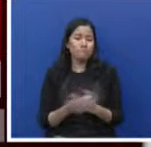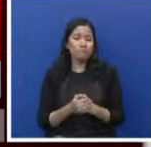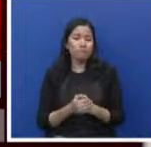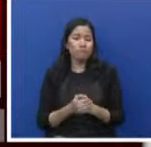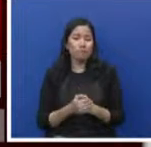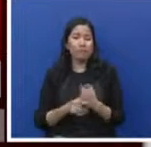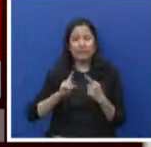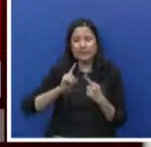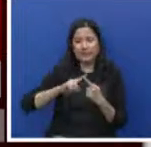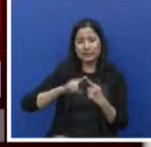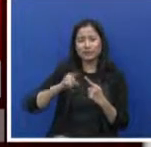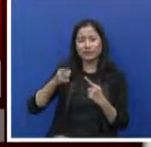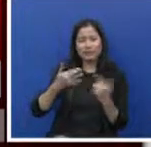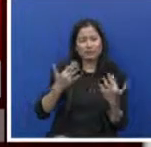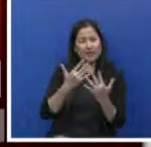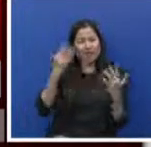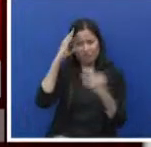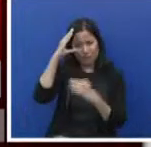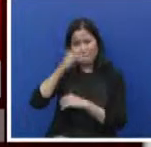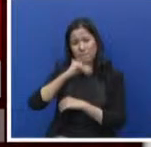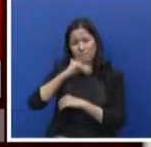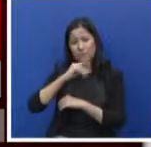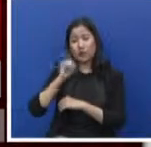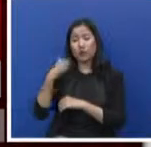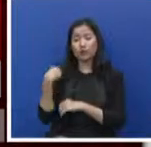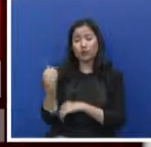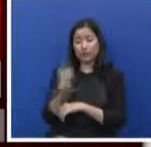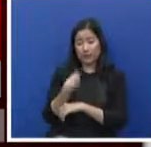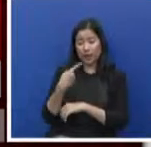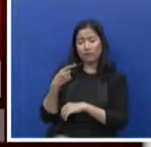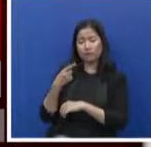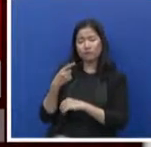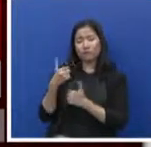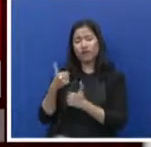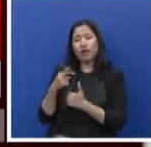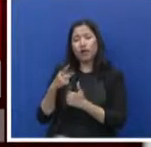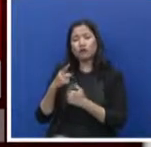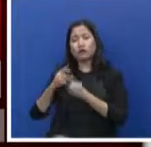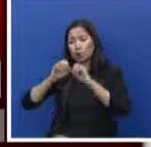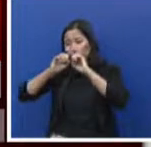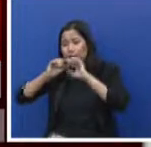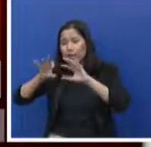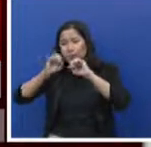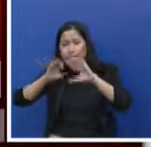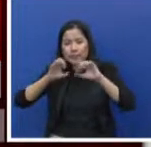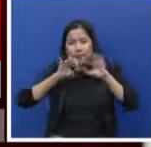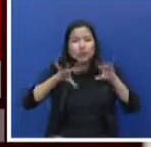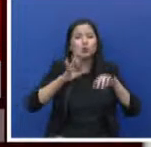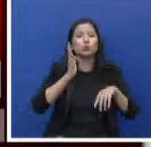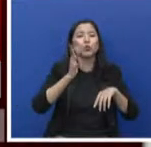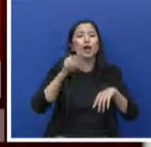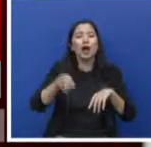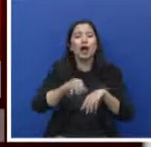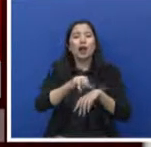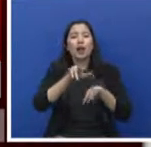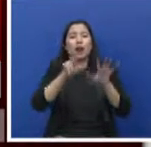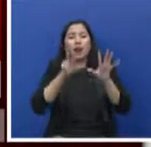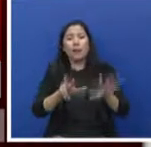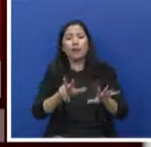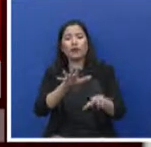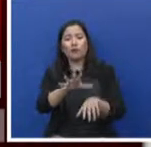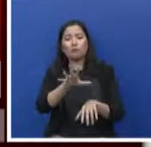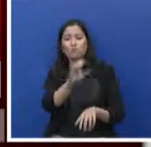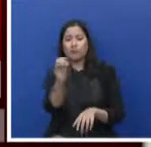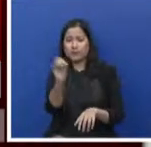satu tentunya pemahaman. Jadi kalau dari ekosistem kami, kami sudah mulai melakukan sosialisasi. 85% dari